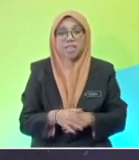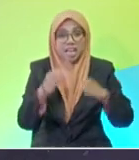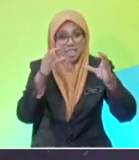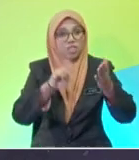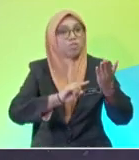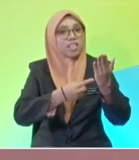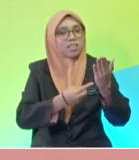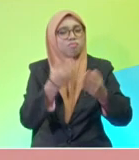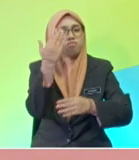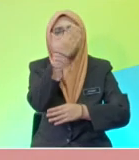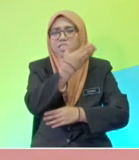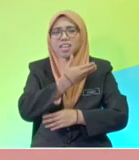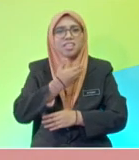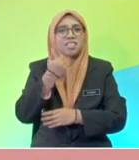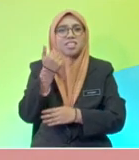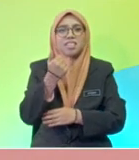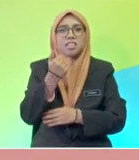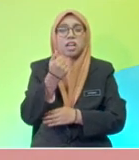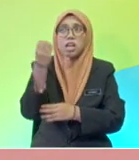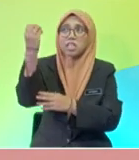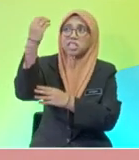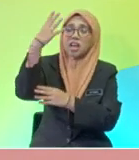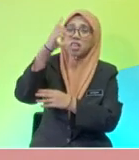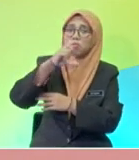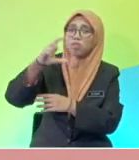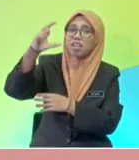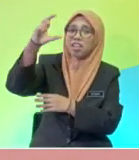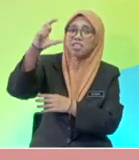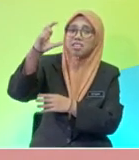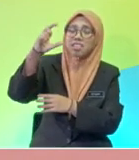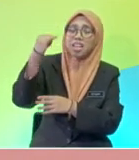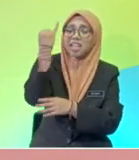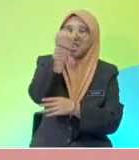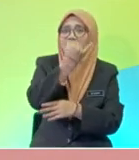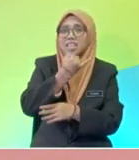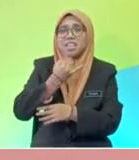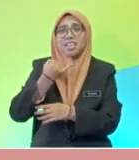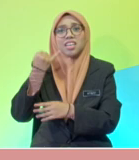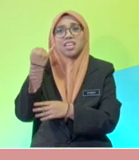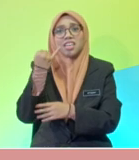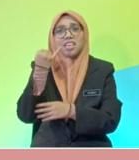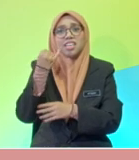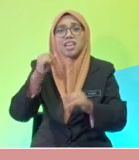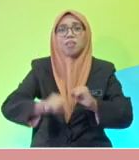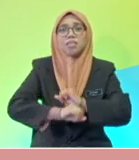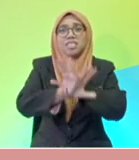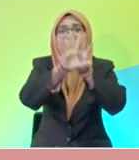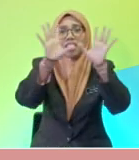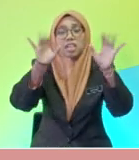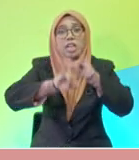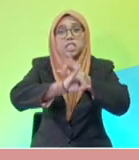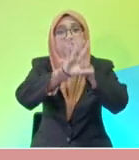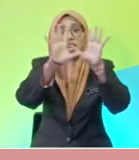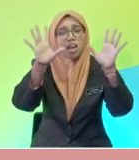cantik nian Cahaya Bulan Indah menyeri jelas ketara membantu